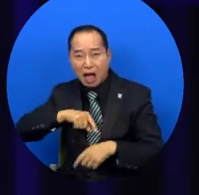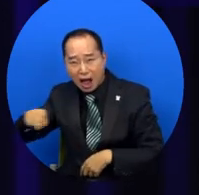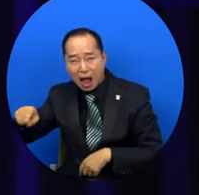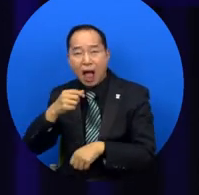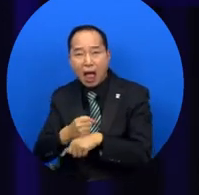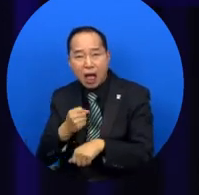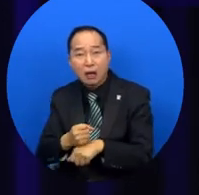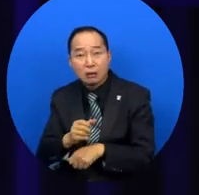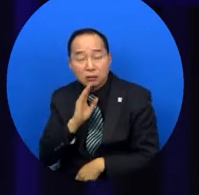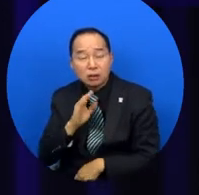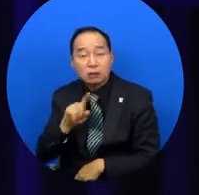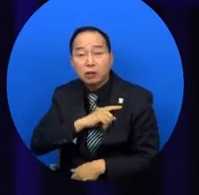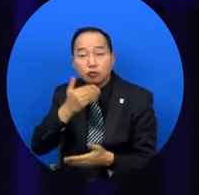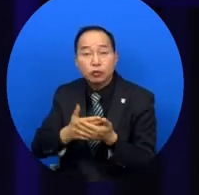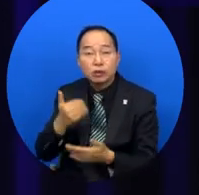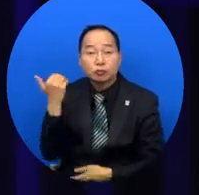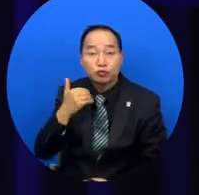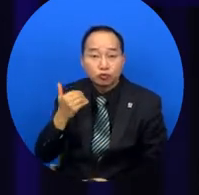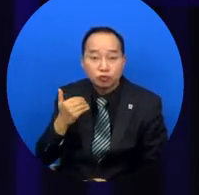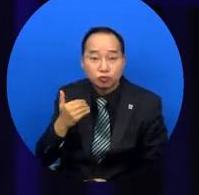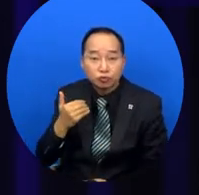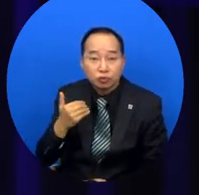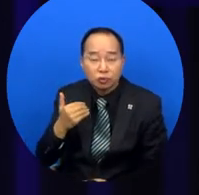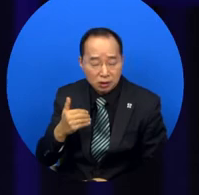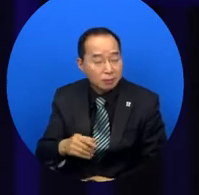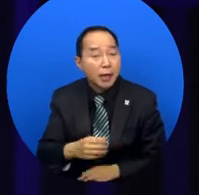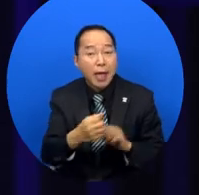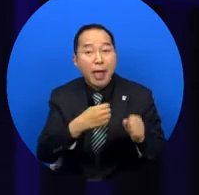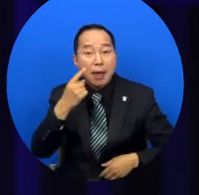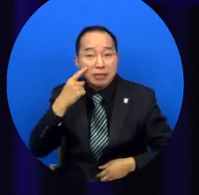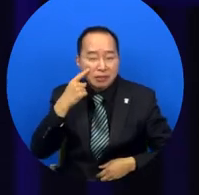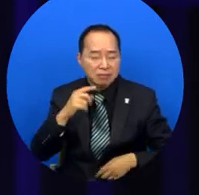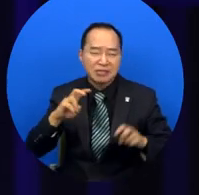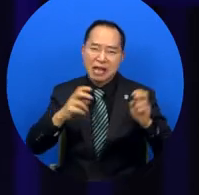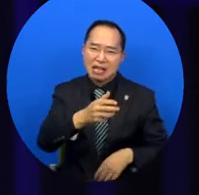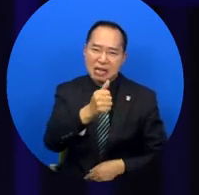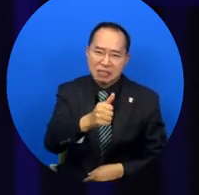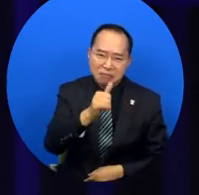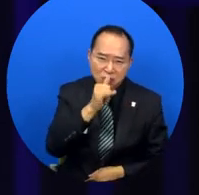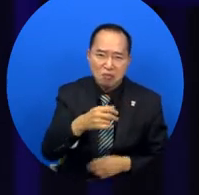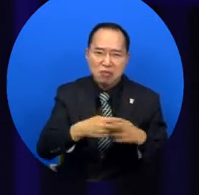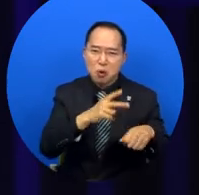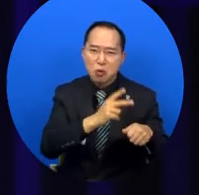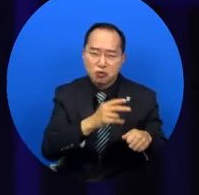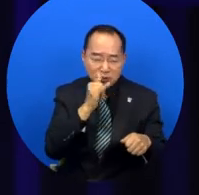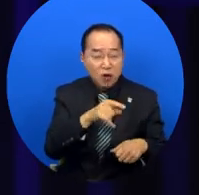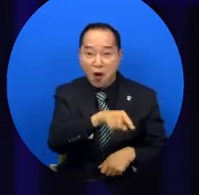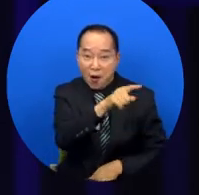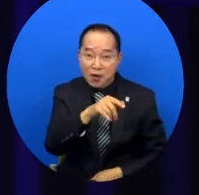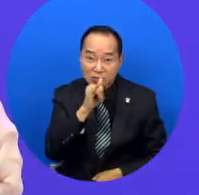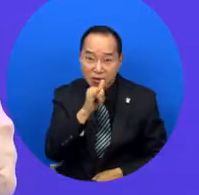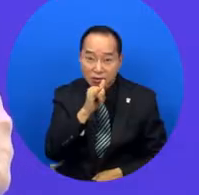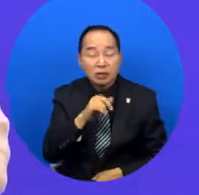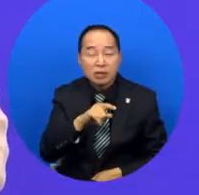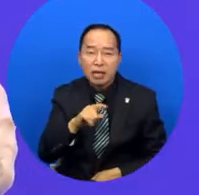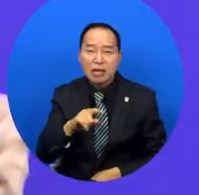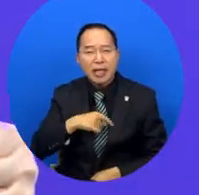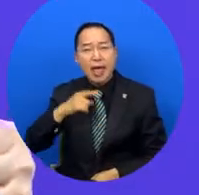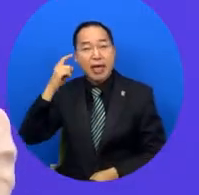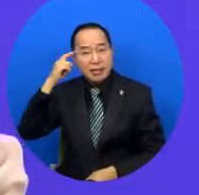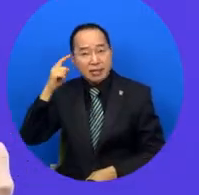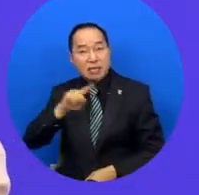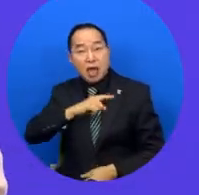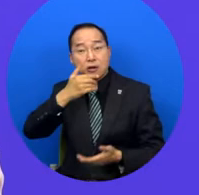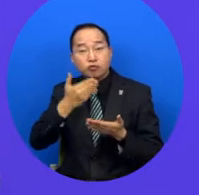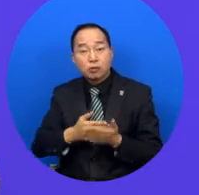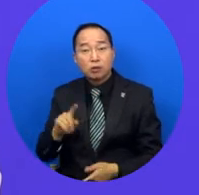몇 개 적어놔야 되는 사람 누구예요? 그러면 뭐 사장님, 뭐 교수님 뭐 이런 거 다 있을 거예요. 근데 제가 생각했을